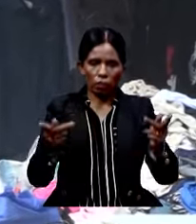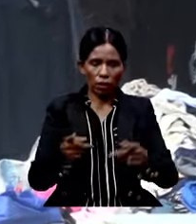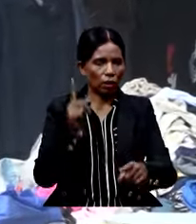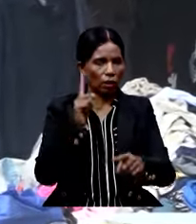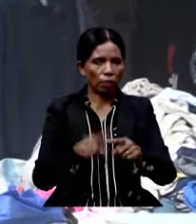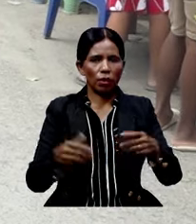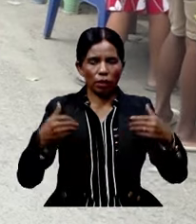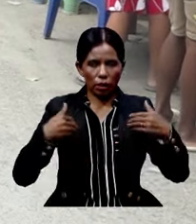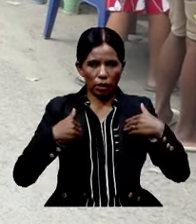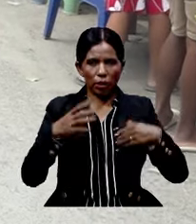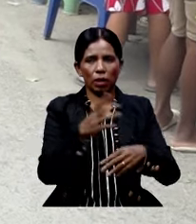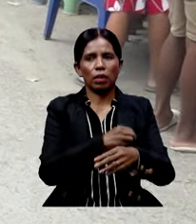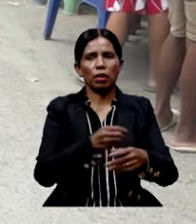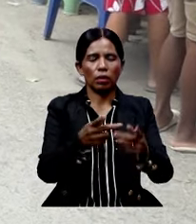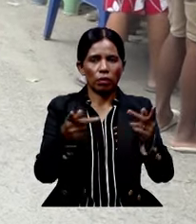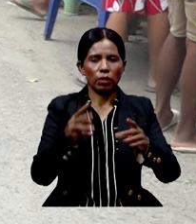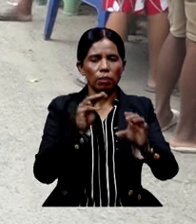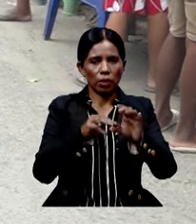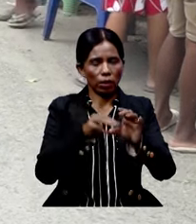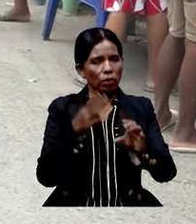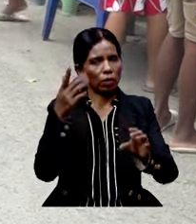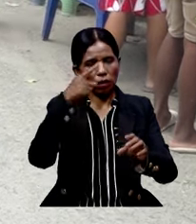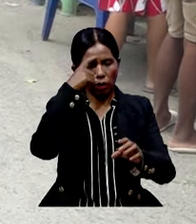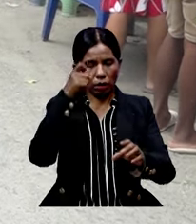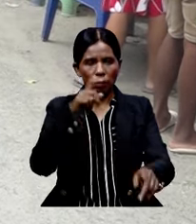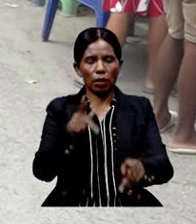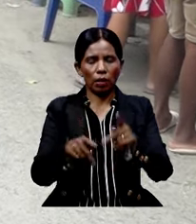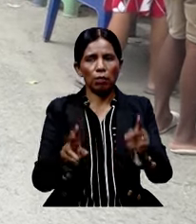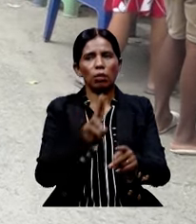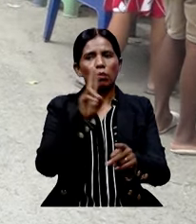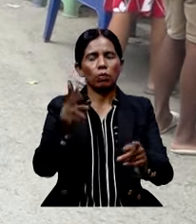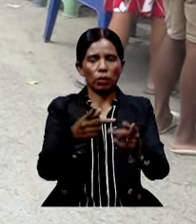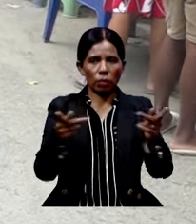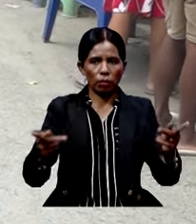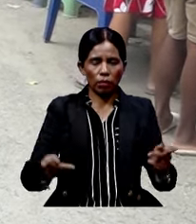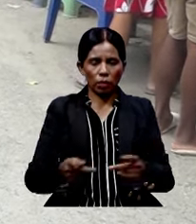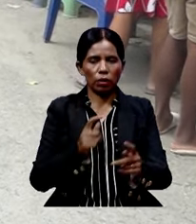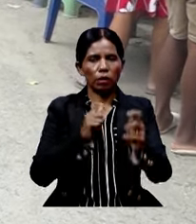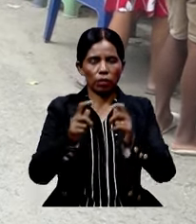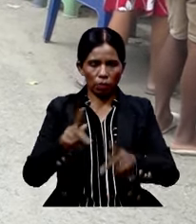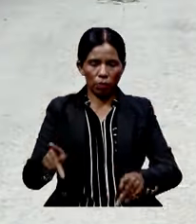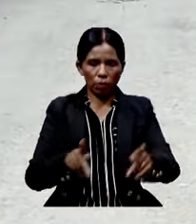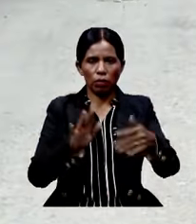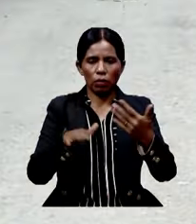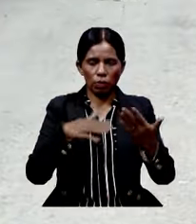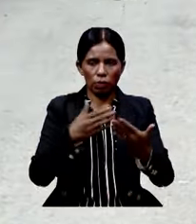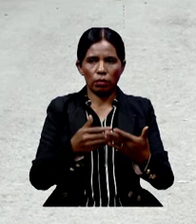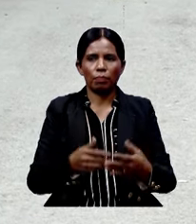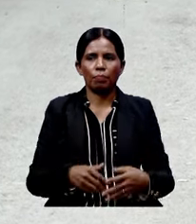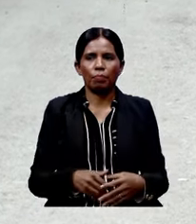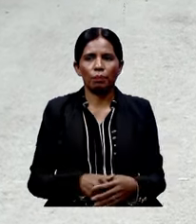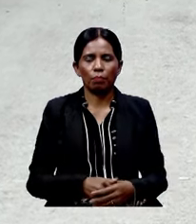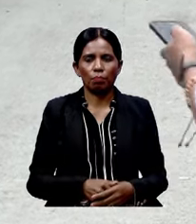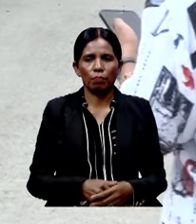bele hamosu engrafamentu hi are mercado nian, tamba vendedor balong okupe espasu ba transporte publiku sira.